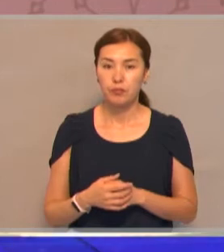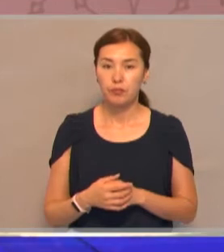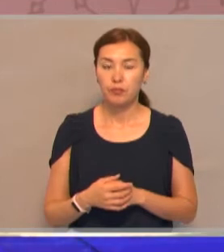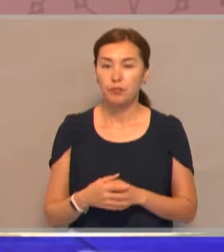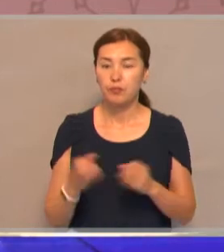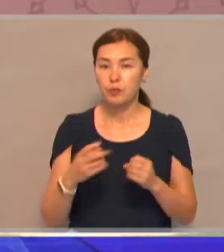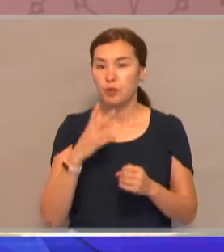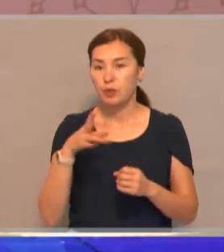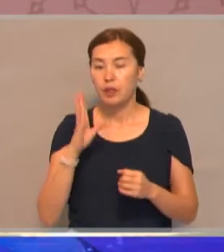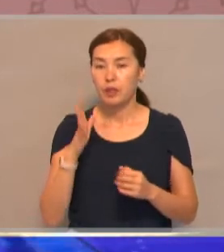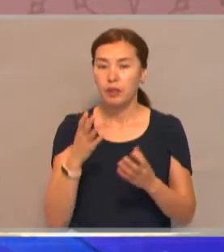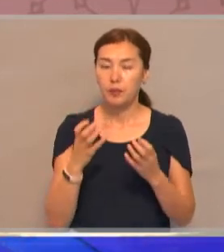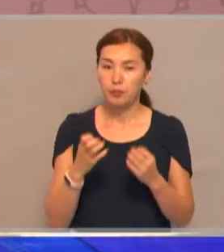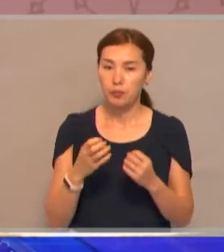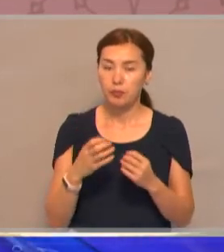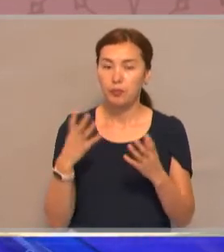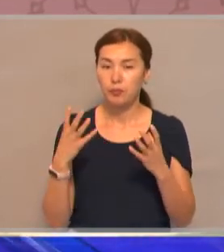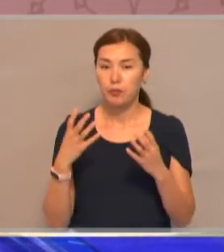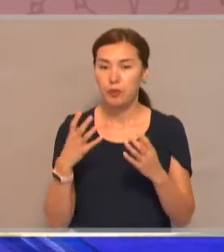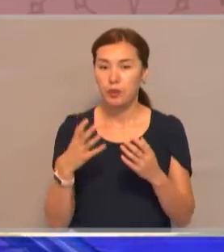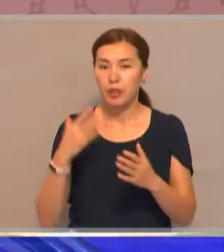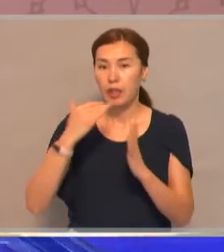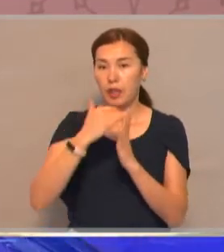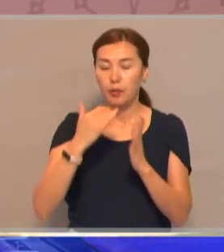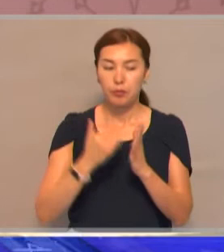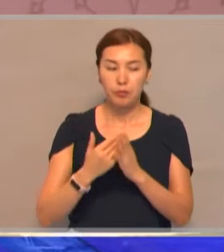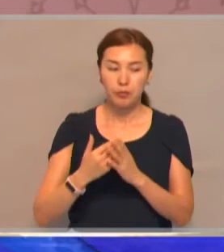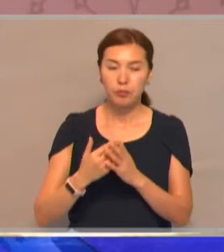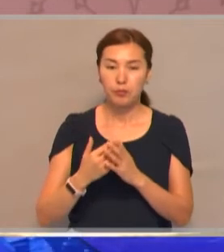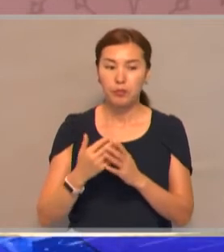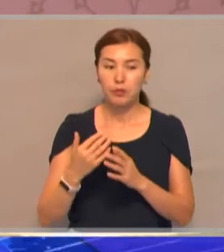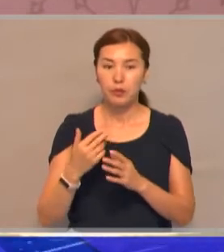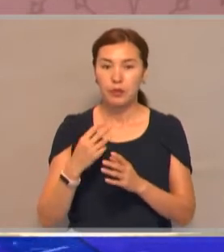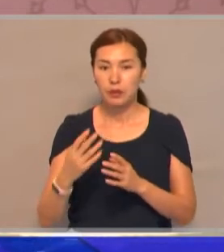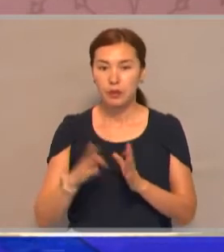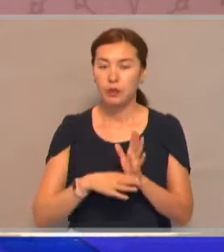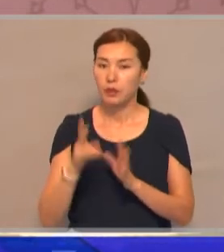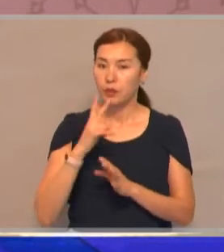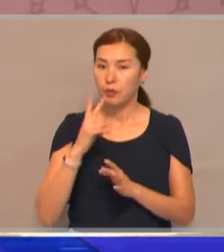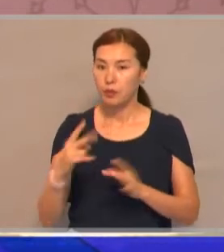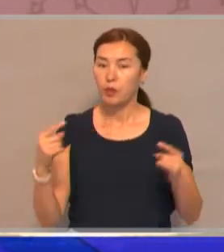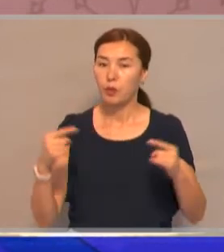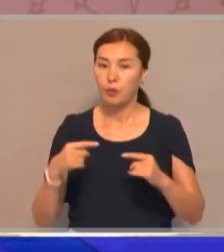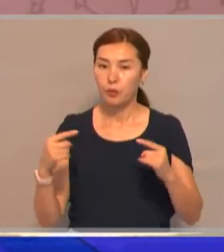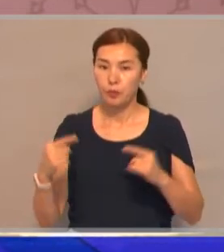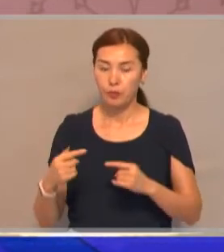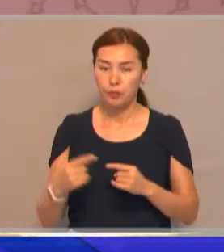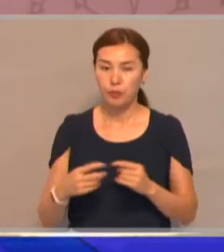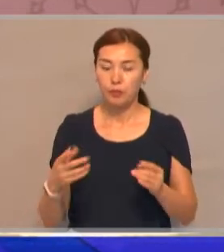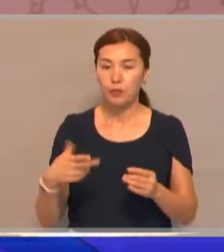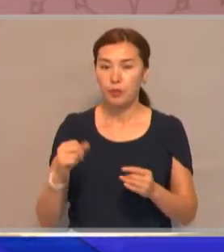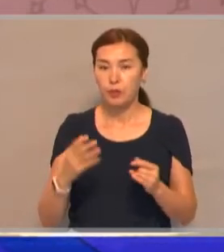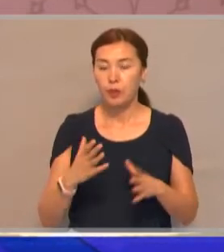Мынаны тағы бір рет қараңыз. Тағы да графикті жандос қамырзыл жақсылап қарап, нақты